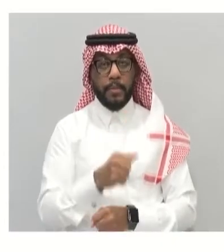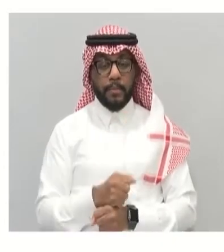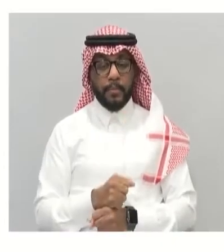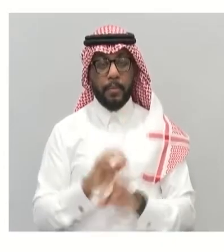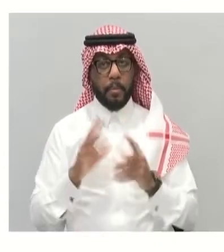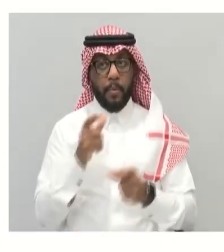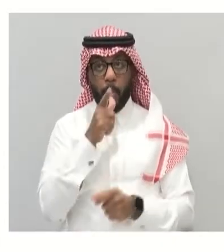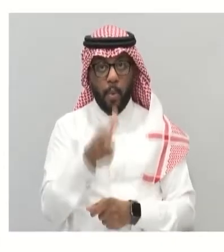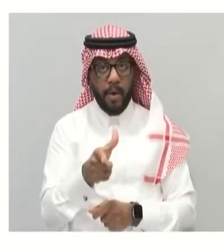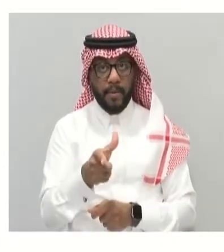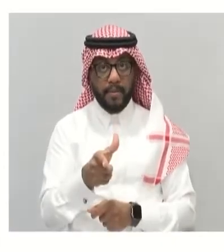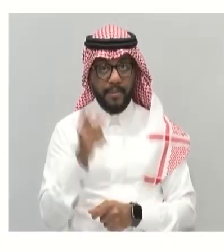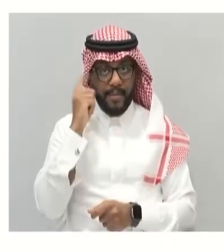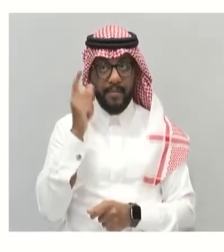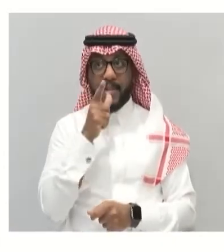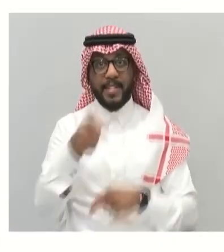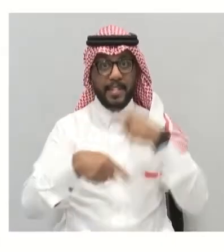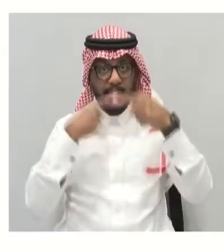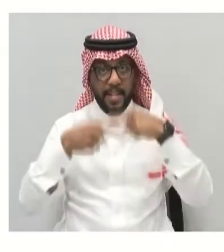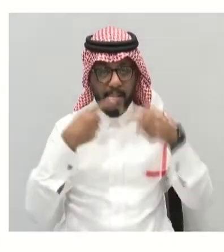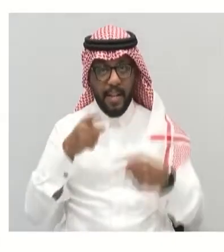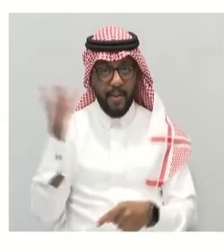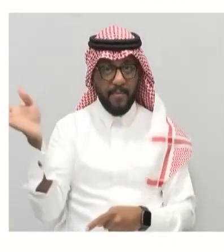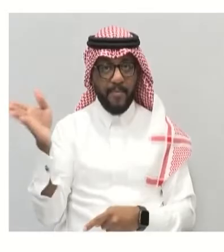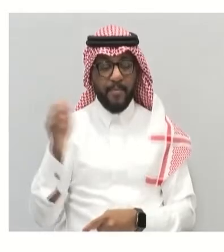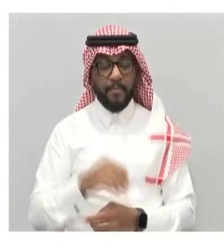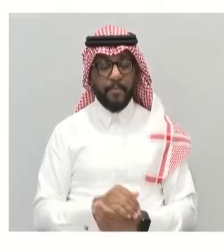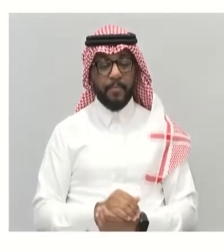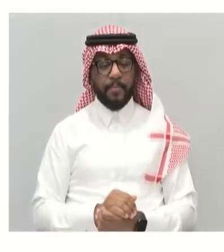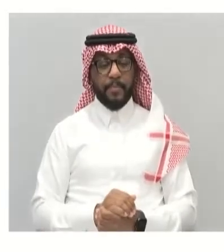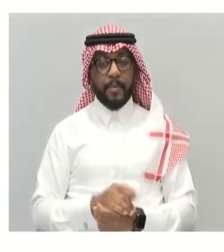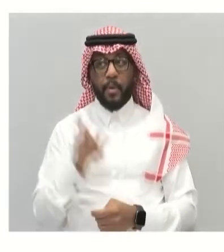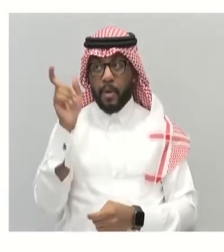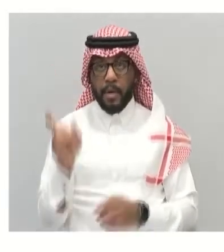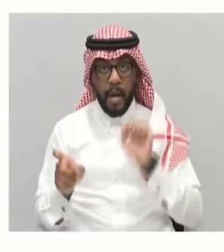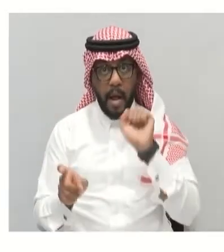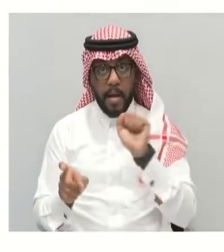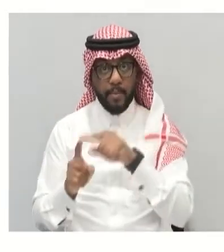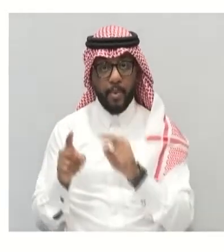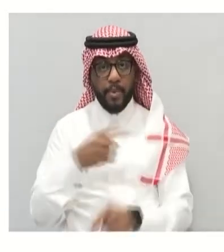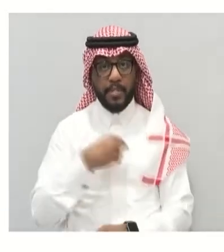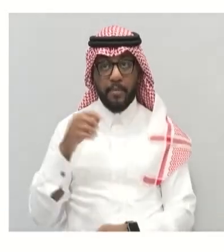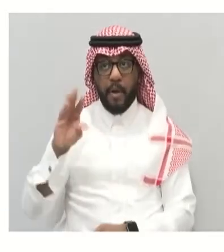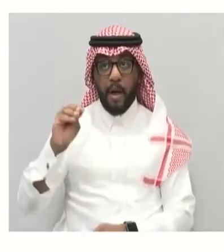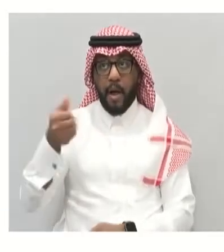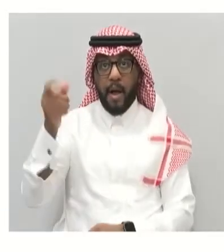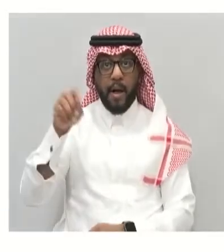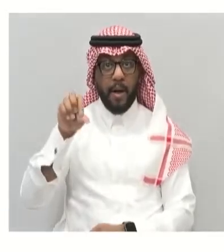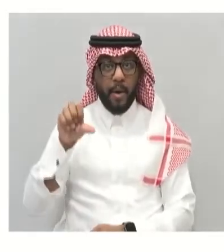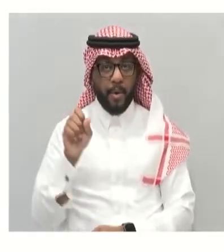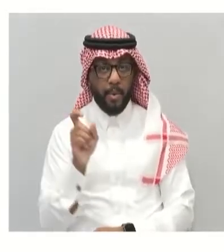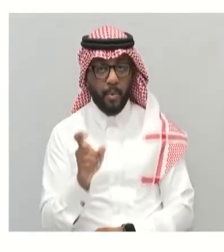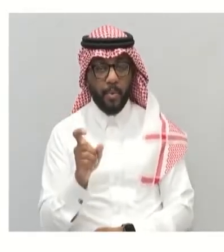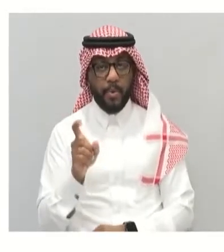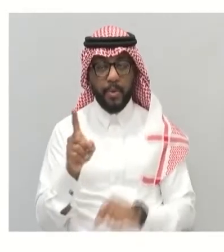كيف وقف قائلا اذا قائلا وصاحب الحال هو هارون وهو اسم موقعه الاعرابي